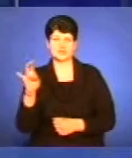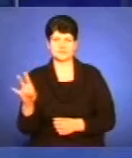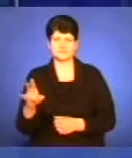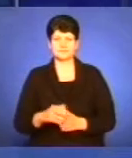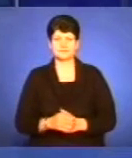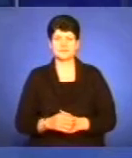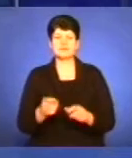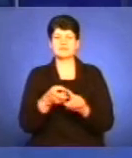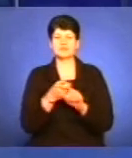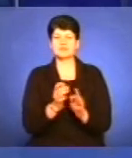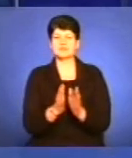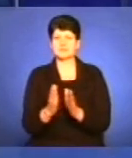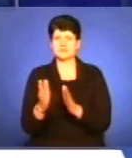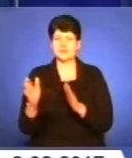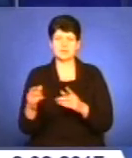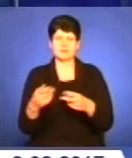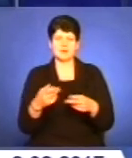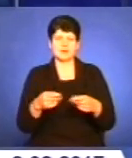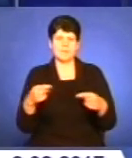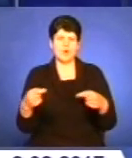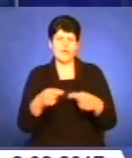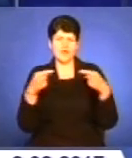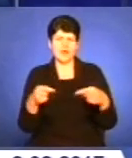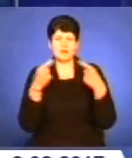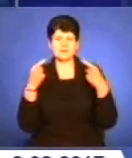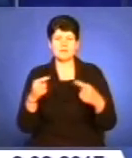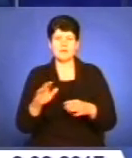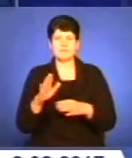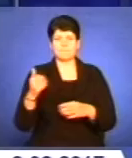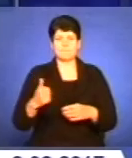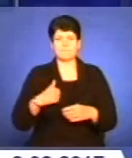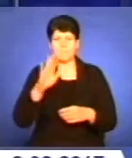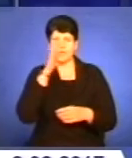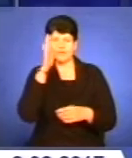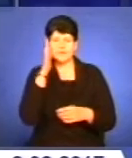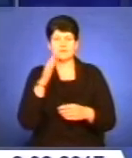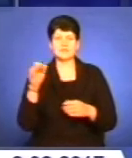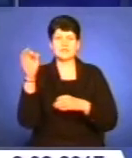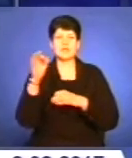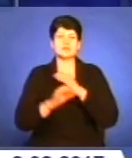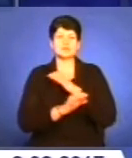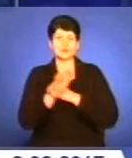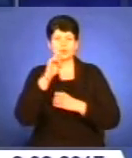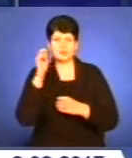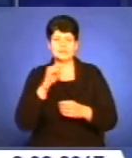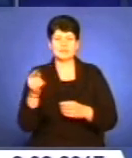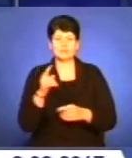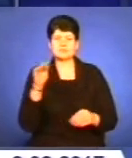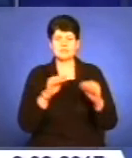У зв'язку із систематичними провокаціями бойовиків та загостренням ситуації на сході України тернопільський склад допомоги воїнам